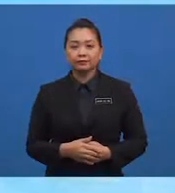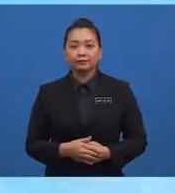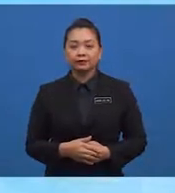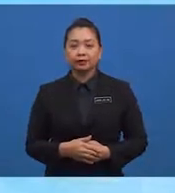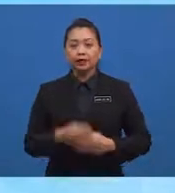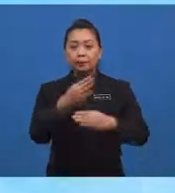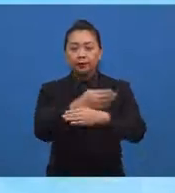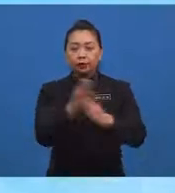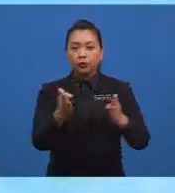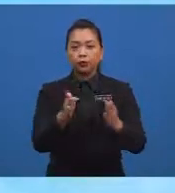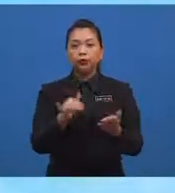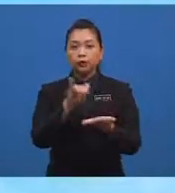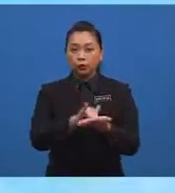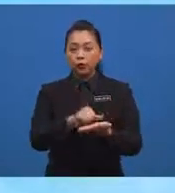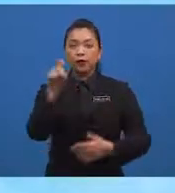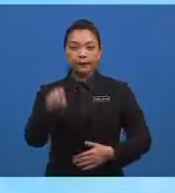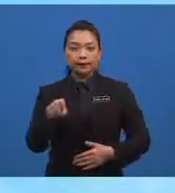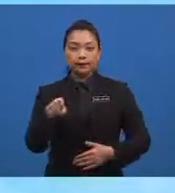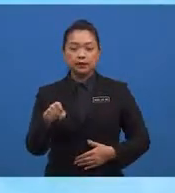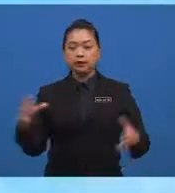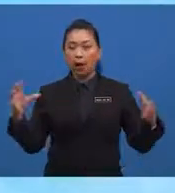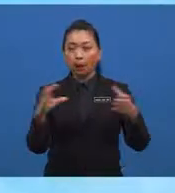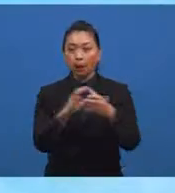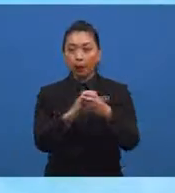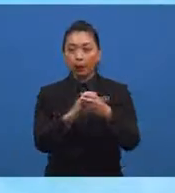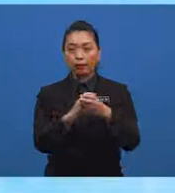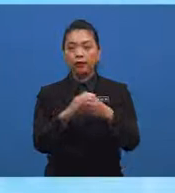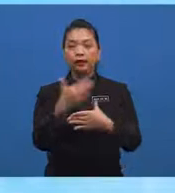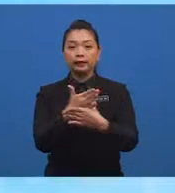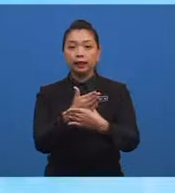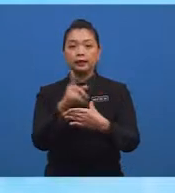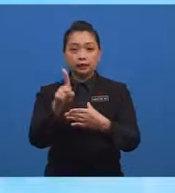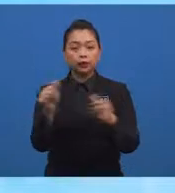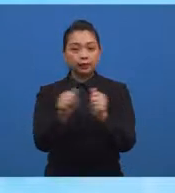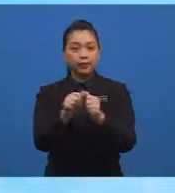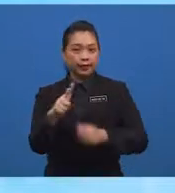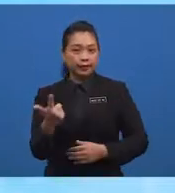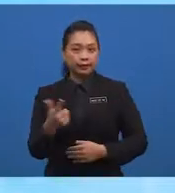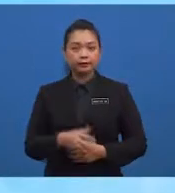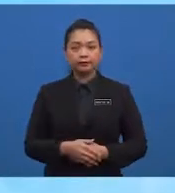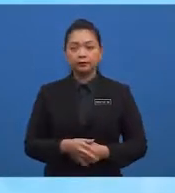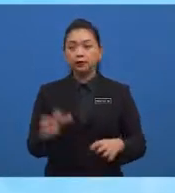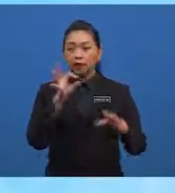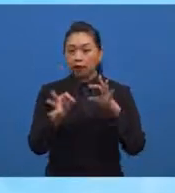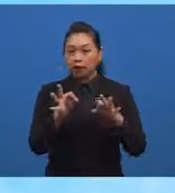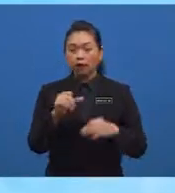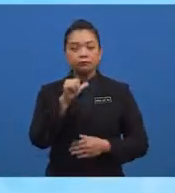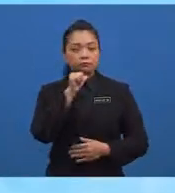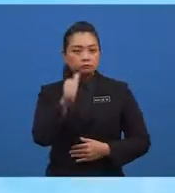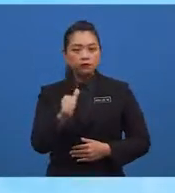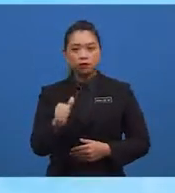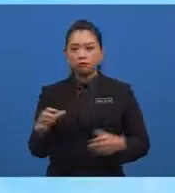Bentuk-bentuk tersebut mestilah bercantum antara satu sama lain. Jika tidak